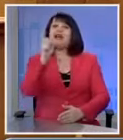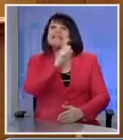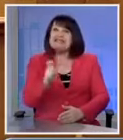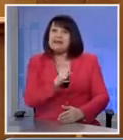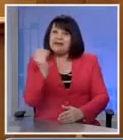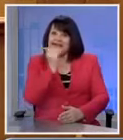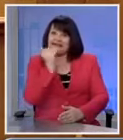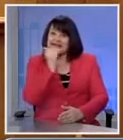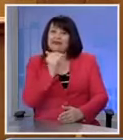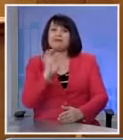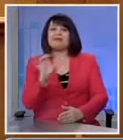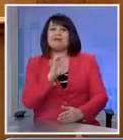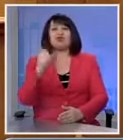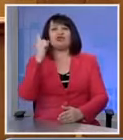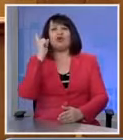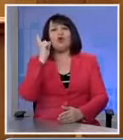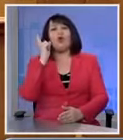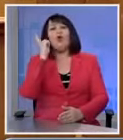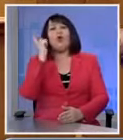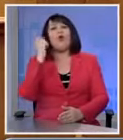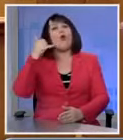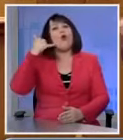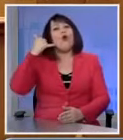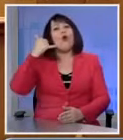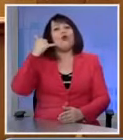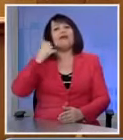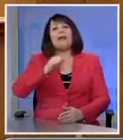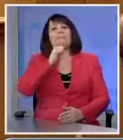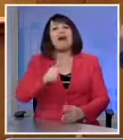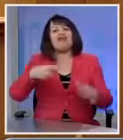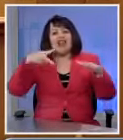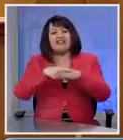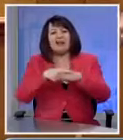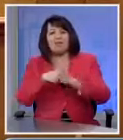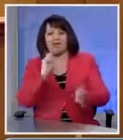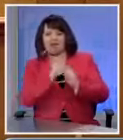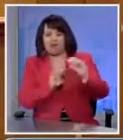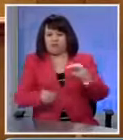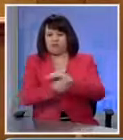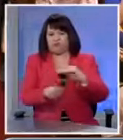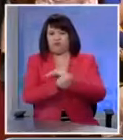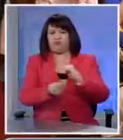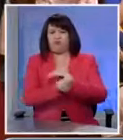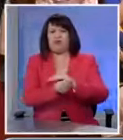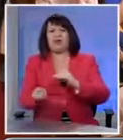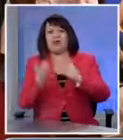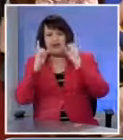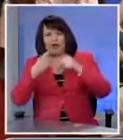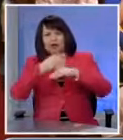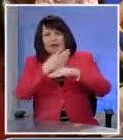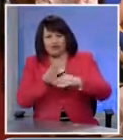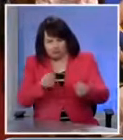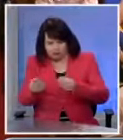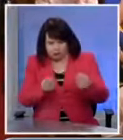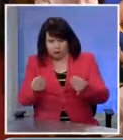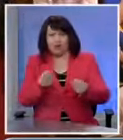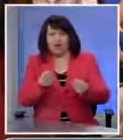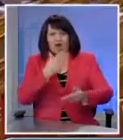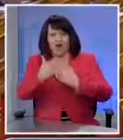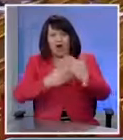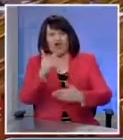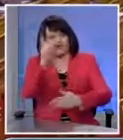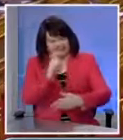την ψηφιοποίηση του ΟΤΕ το 97 και για τα μαύρα ταμεία που τροφοδοτούσαν τα δύο κόμματα, το ΠΑΣΟΚ και τη Νέα Δημοκρατία για